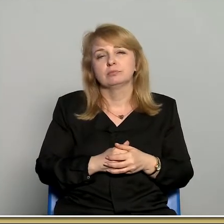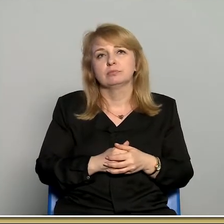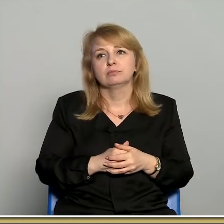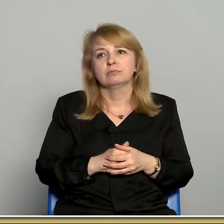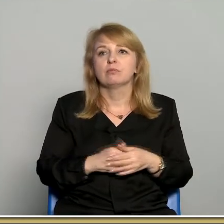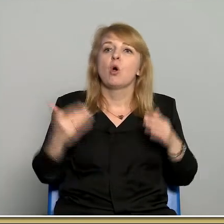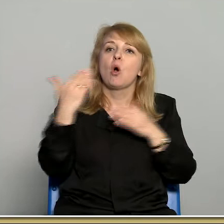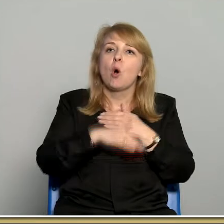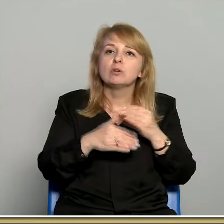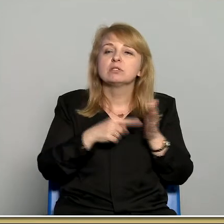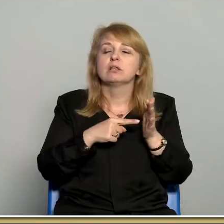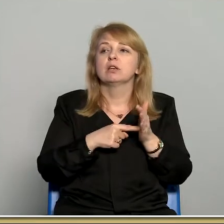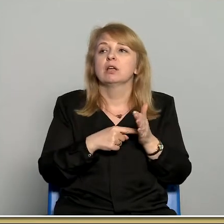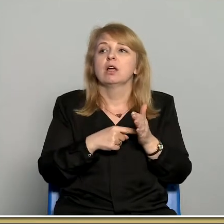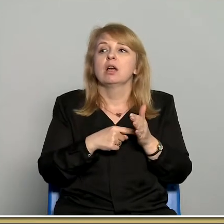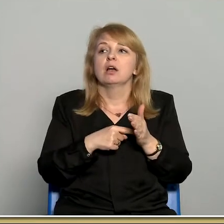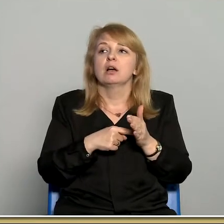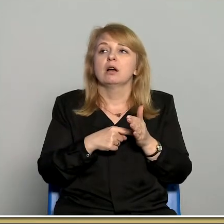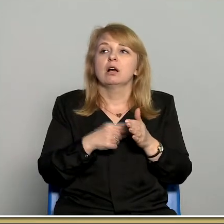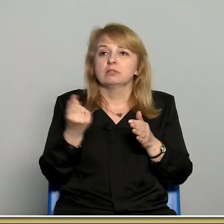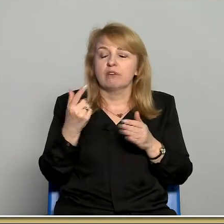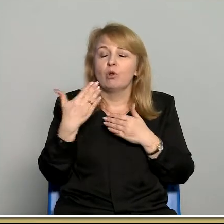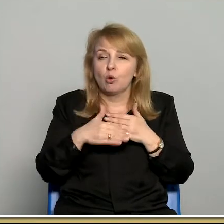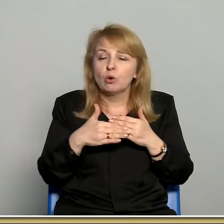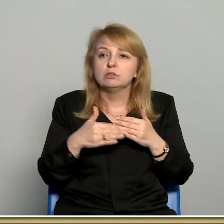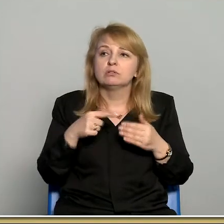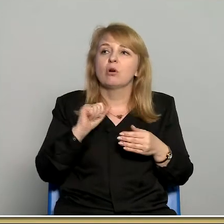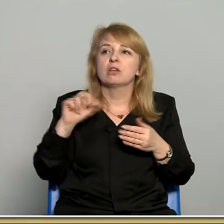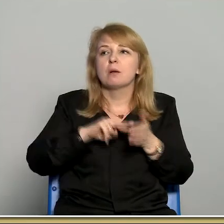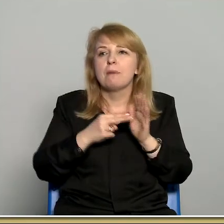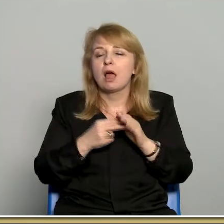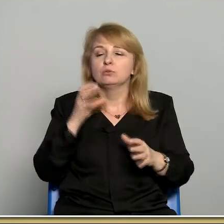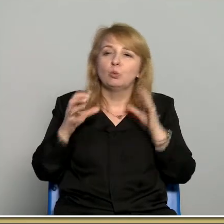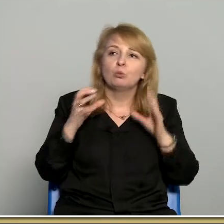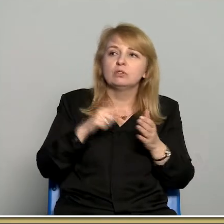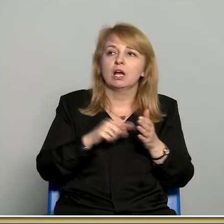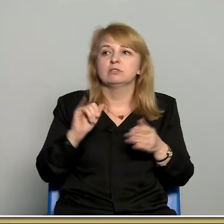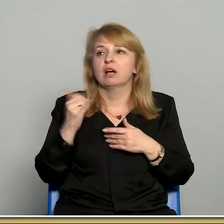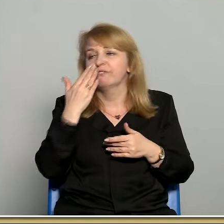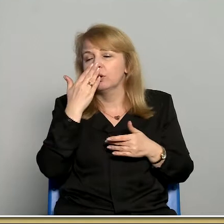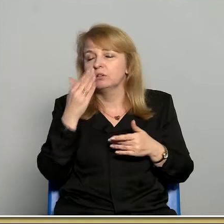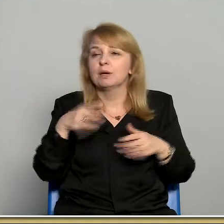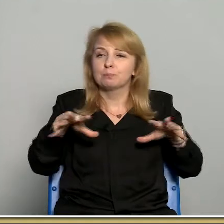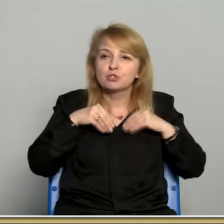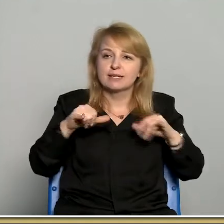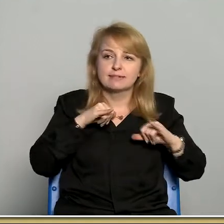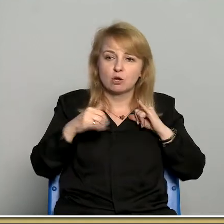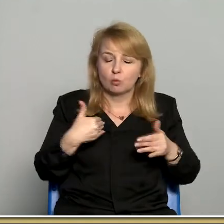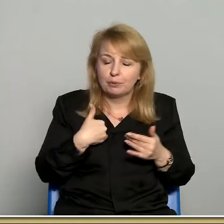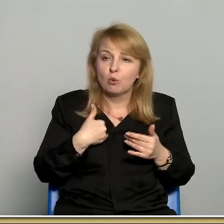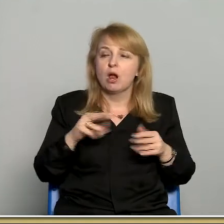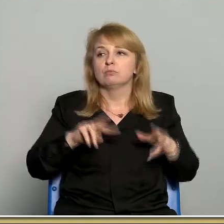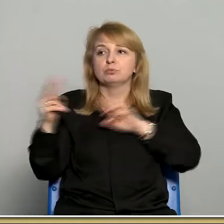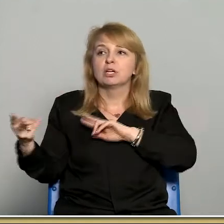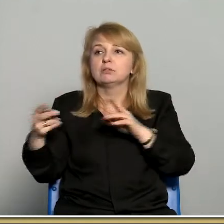I ostatnie, już kończąc ostatnie elementy, strategia komunikacji RPO, która została właśnie przyjęta przez zarząd, przekazana